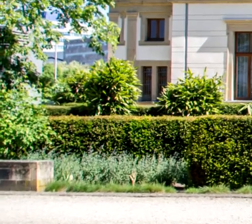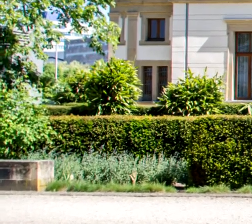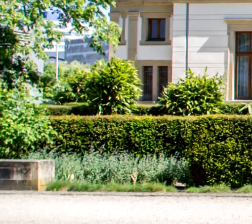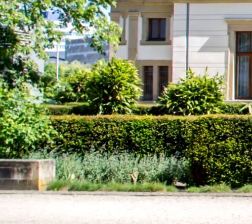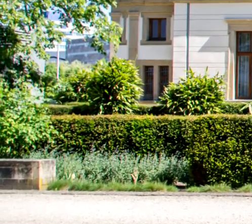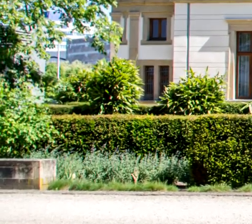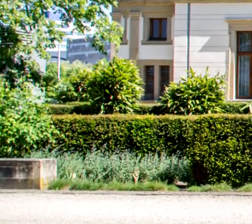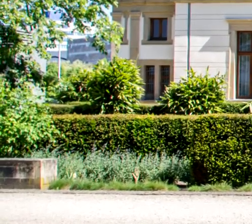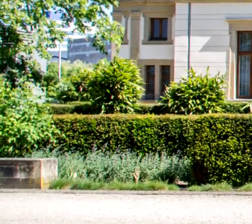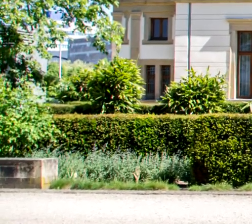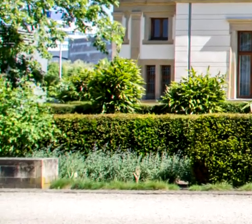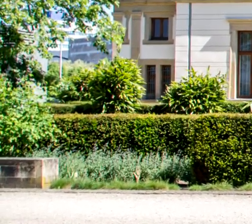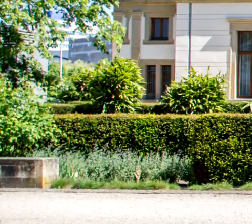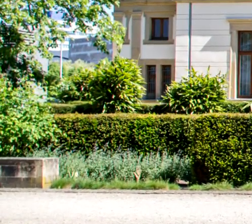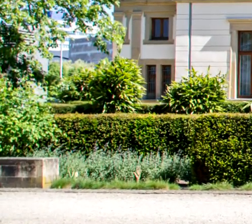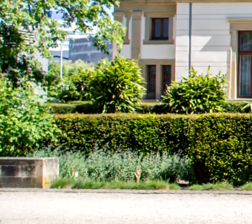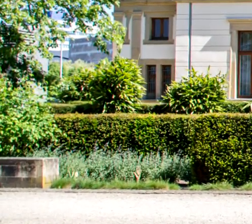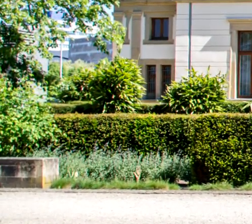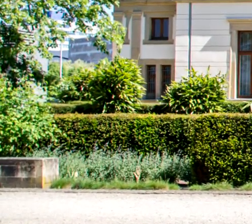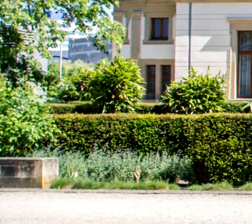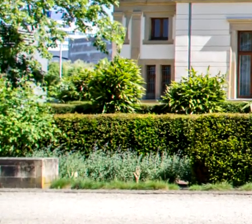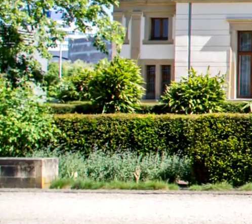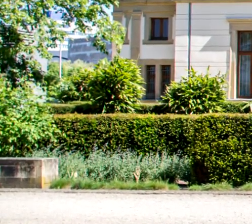Dank.